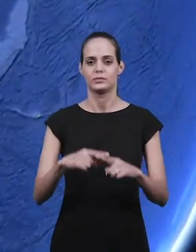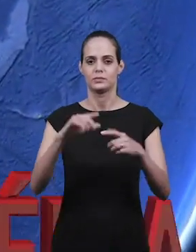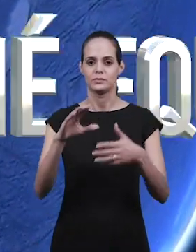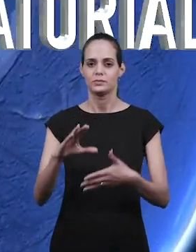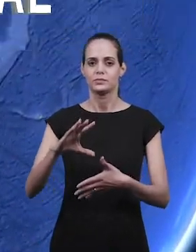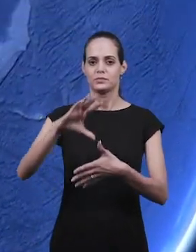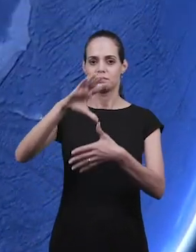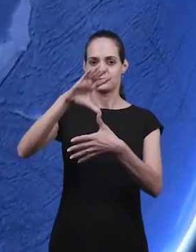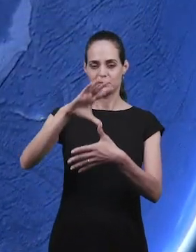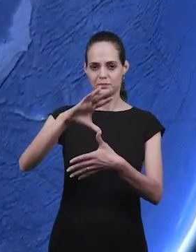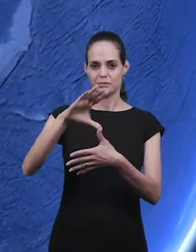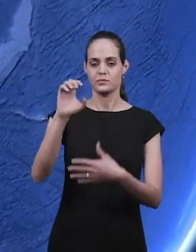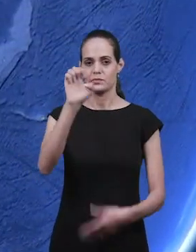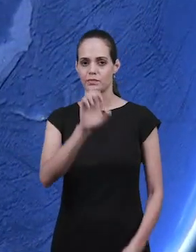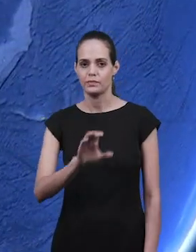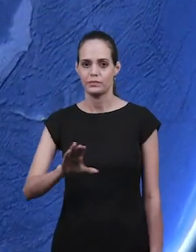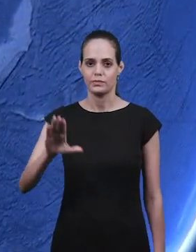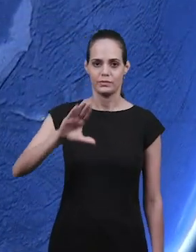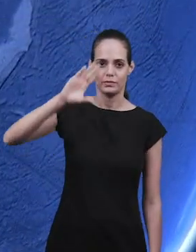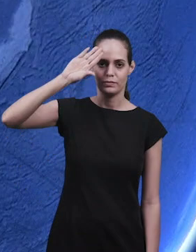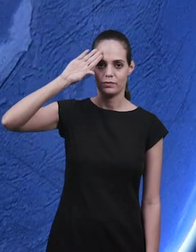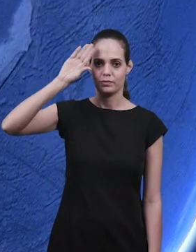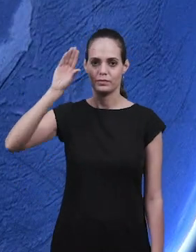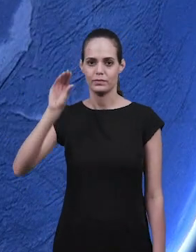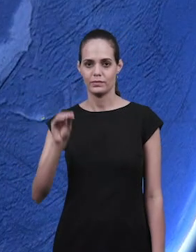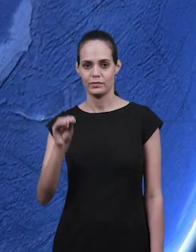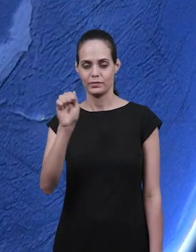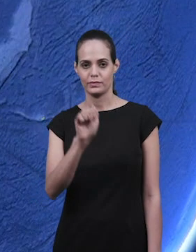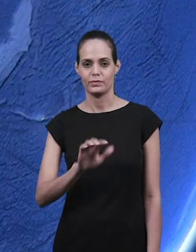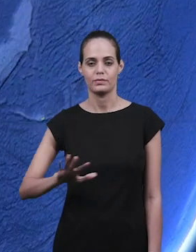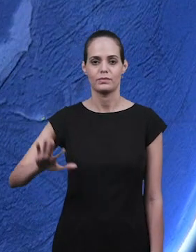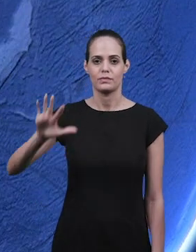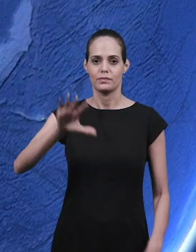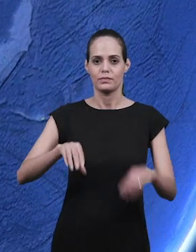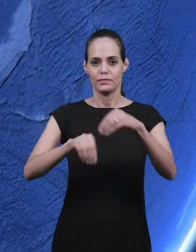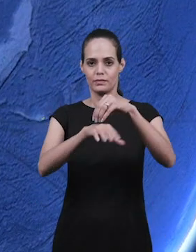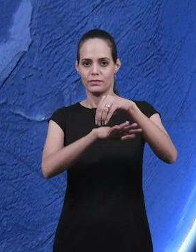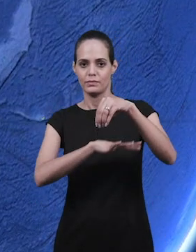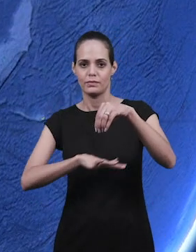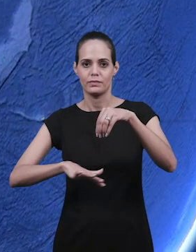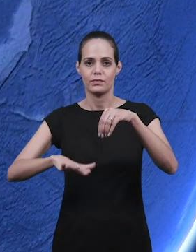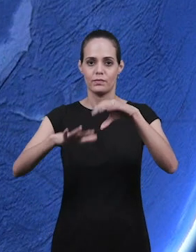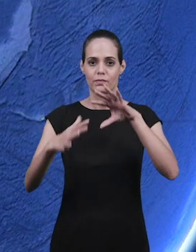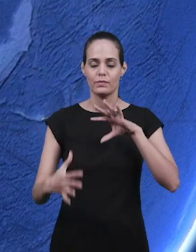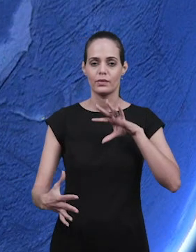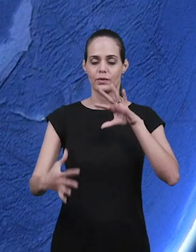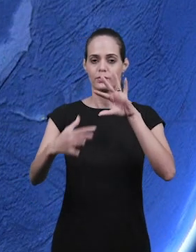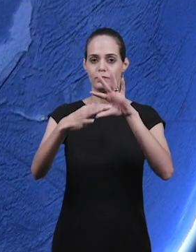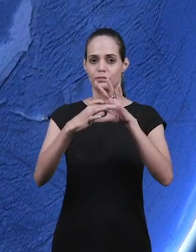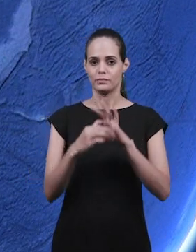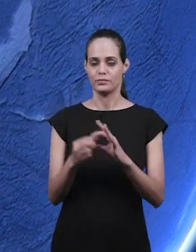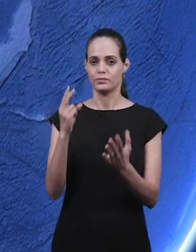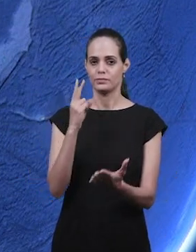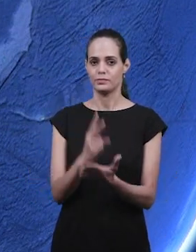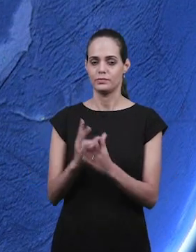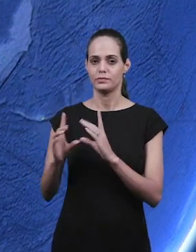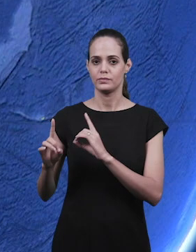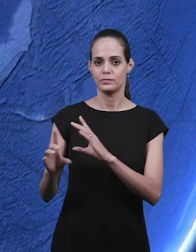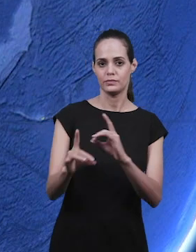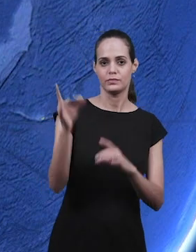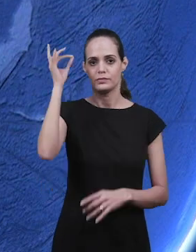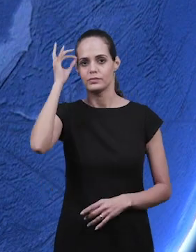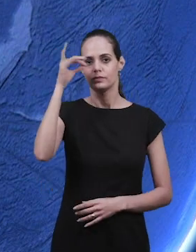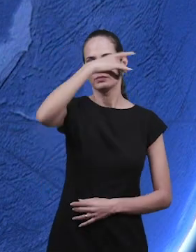Amériques, Europe, Afrique, Asie et Océanie, connectés par la même doctrine, par